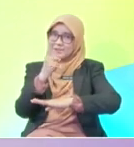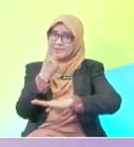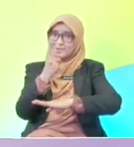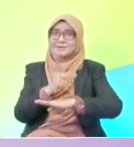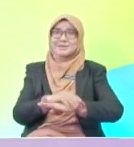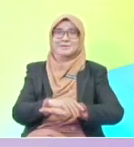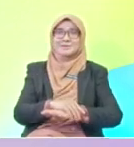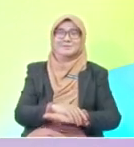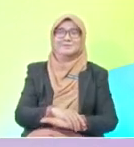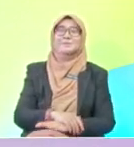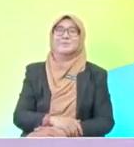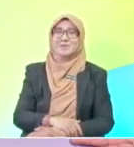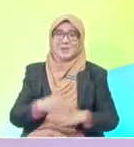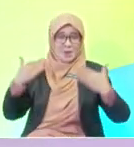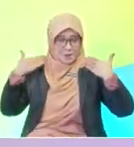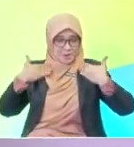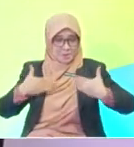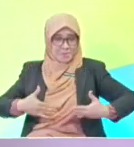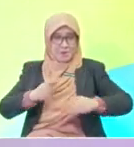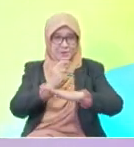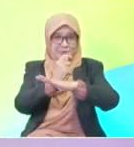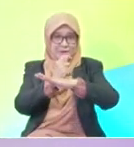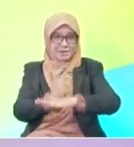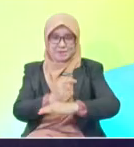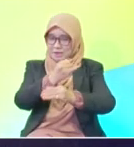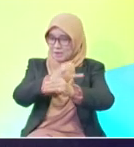pakai pakaian tradisional, kita pegang